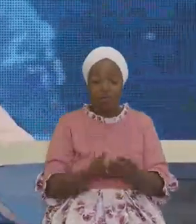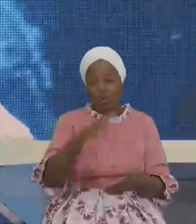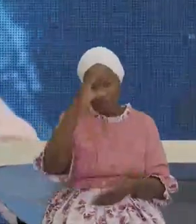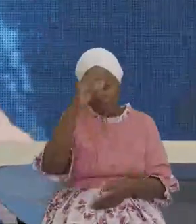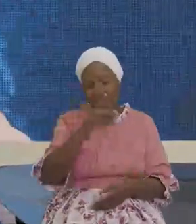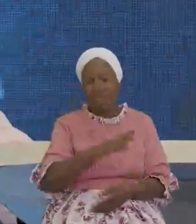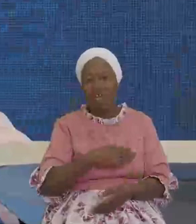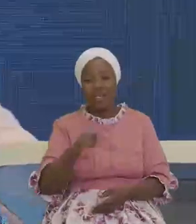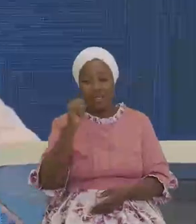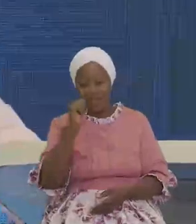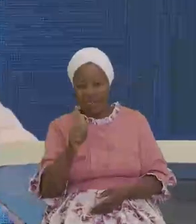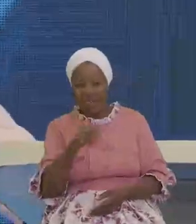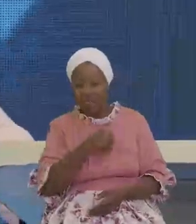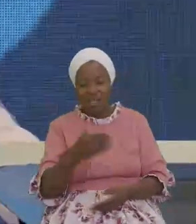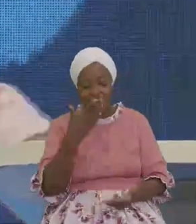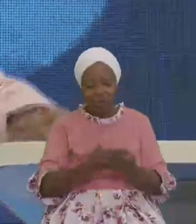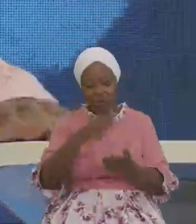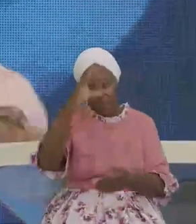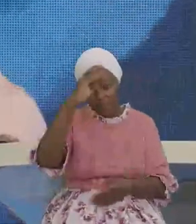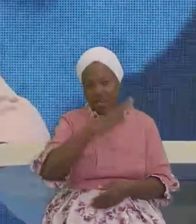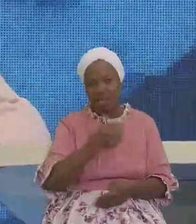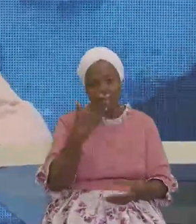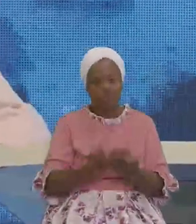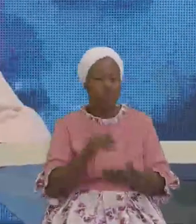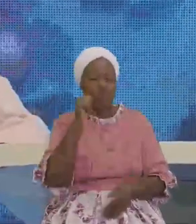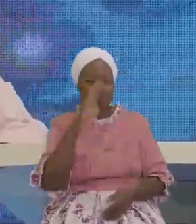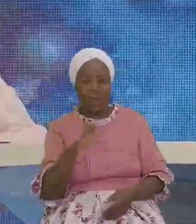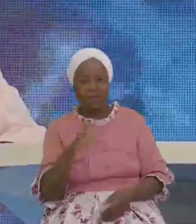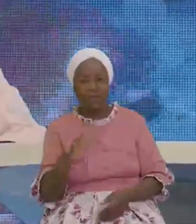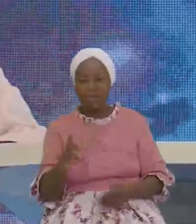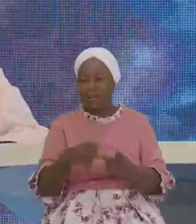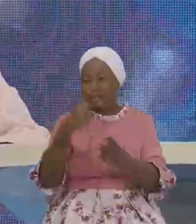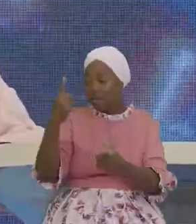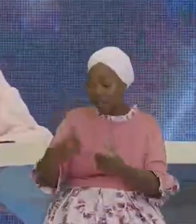je vais devenir bon garçon, une bonne fille, je deviendrai bon